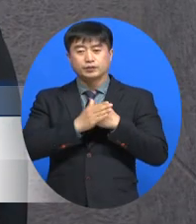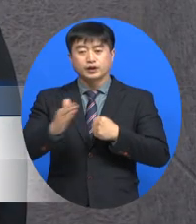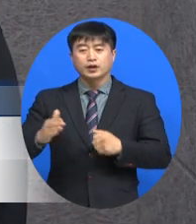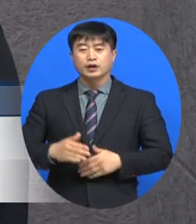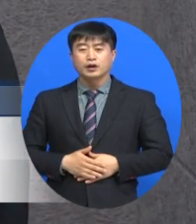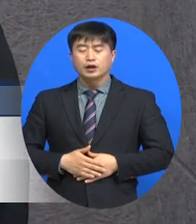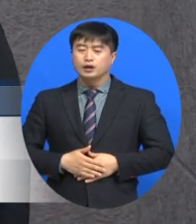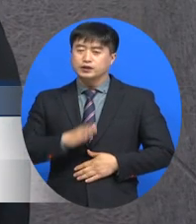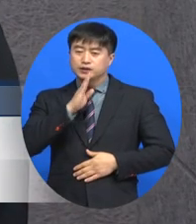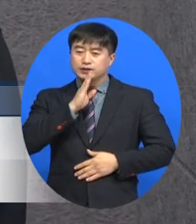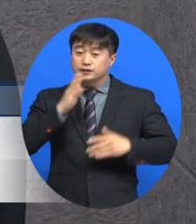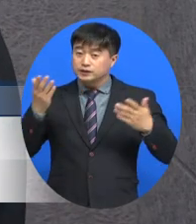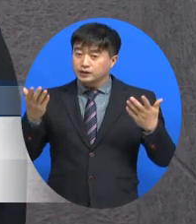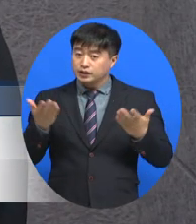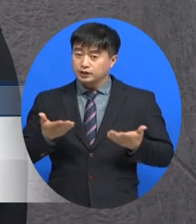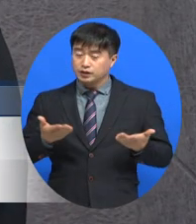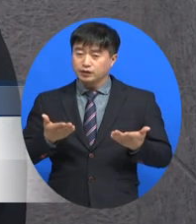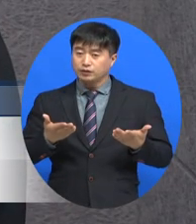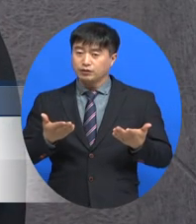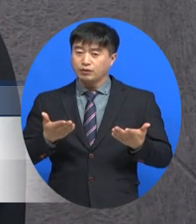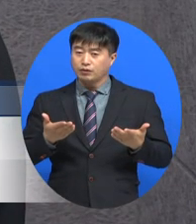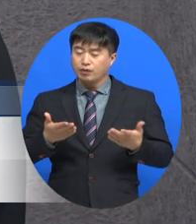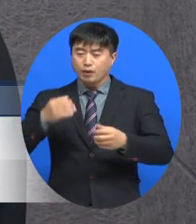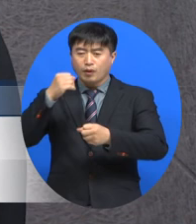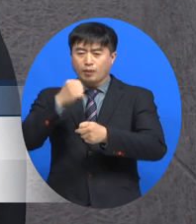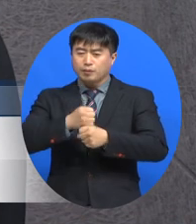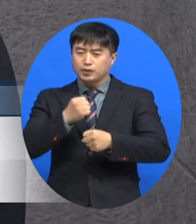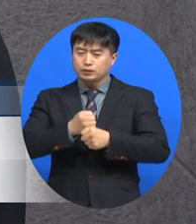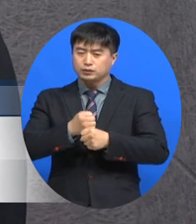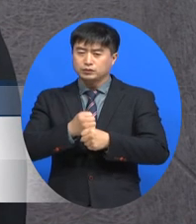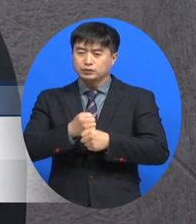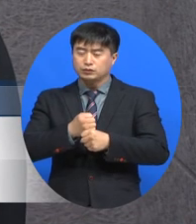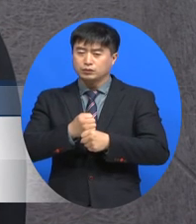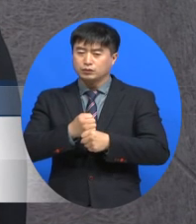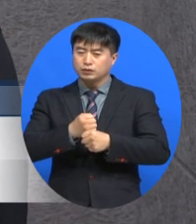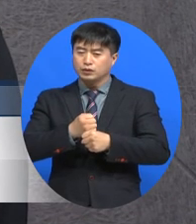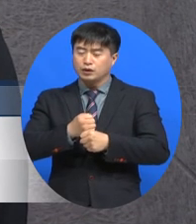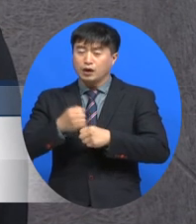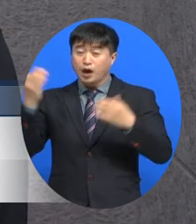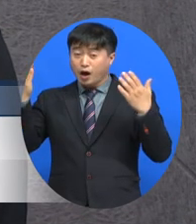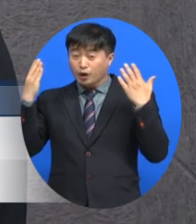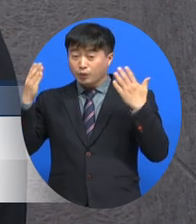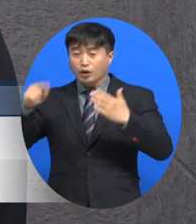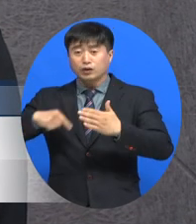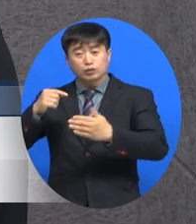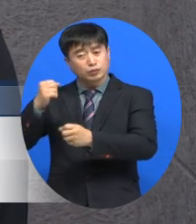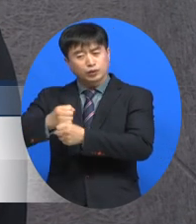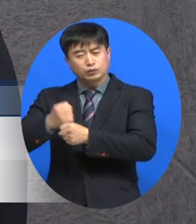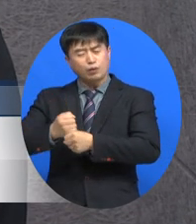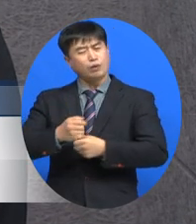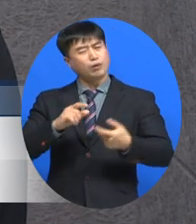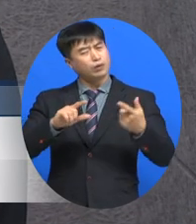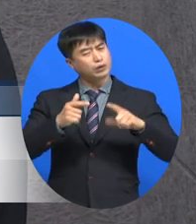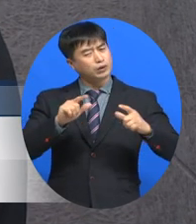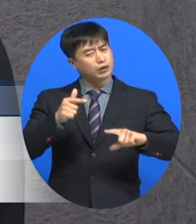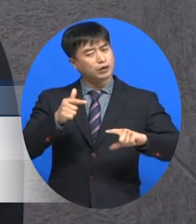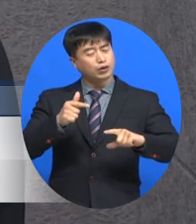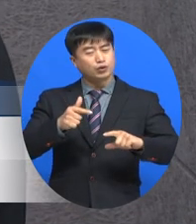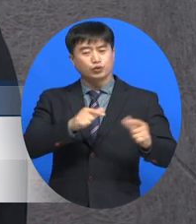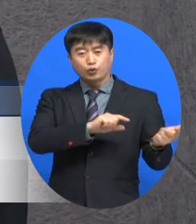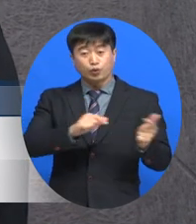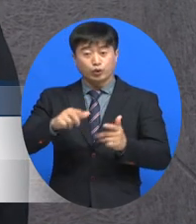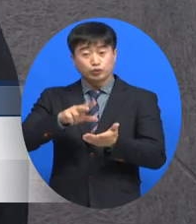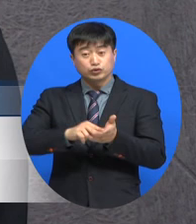하다 보니까 실무에서 이제 제작하는 건 학교 내에서 제작하는 것과 많이 다르구나 또